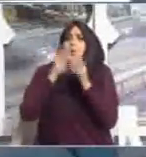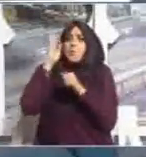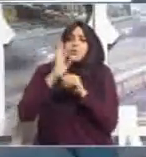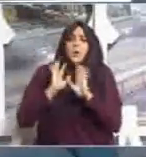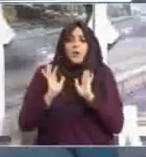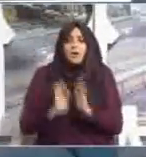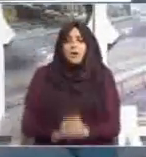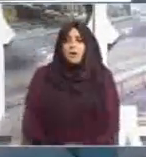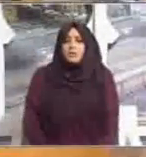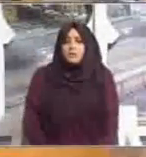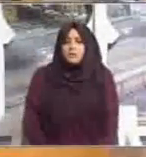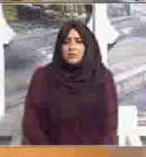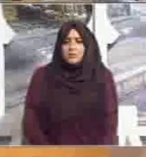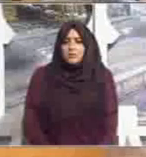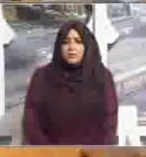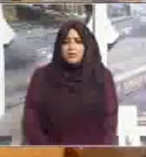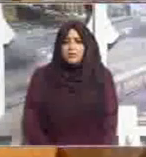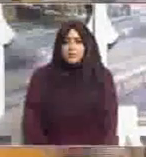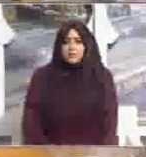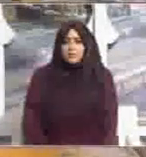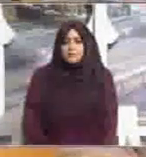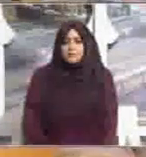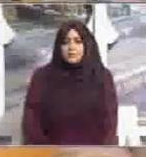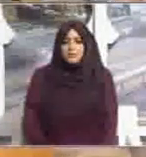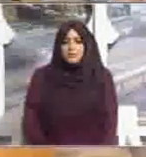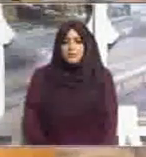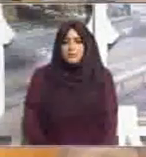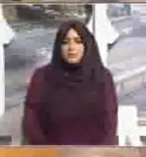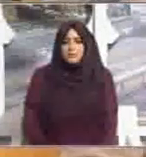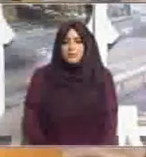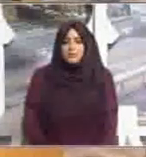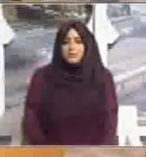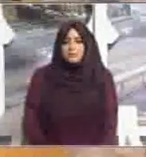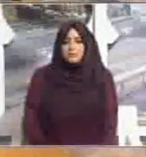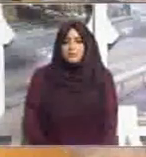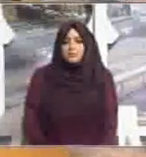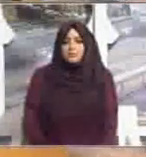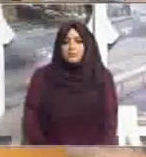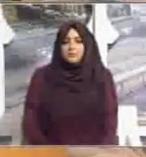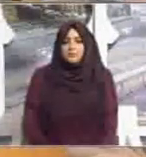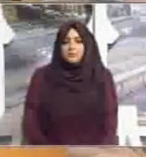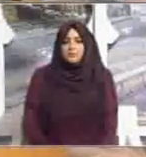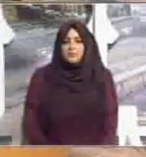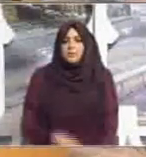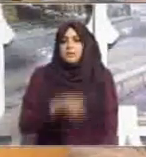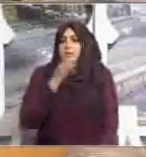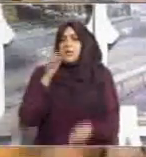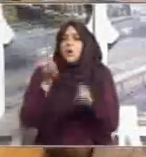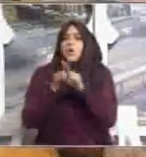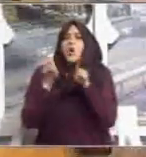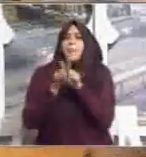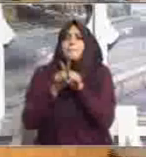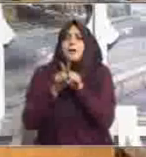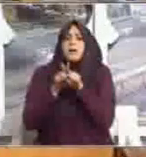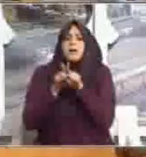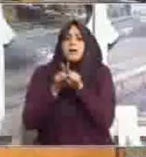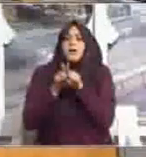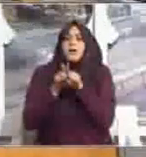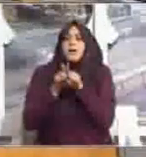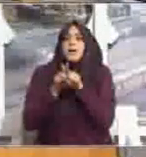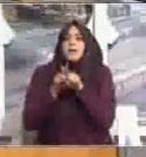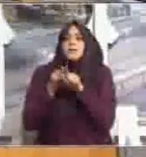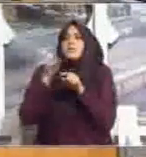نحتاجوك. إيه؟ كي نحتاجوك نعيطوا لك. إيه؟ هذا هو يعني يقولون بلي حقكم من صندوق تضامن هذا تاع يديروا خلاص. إيه موجود قال. إيه؟